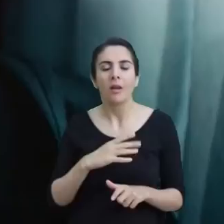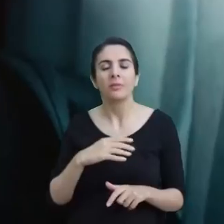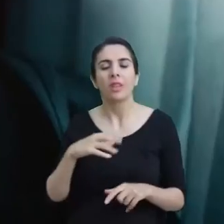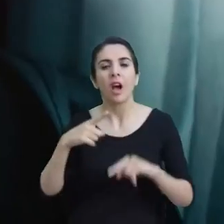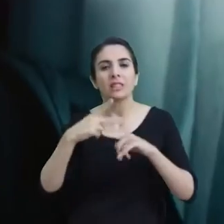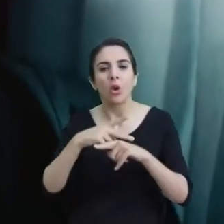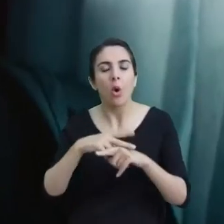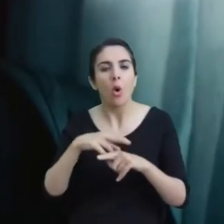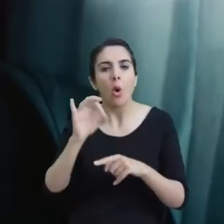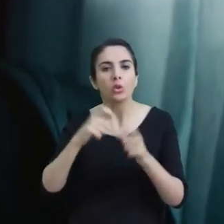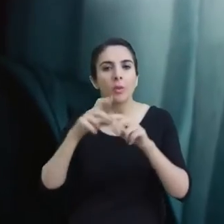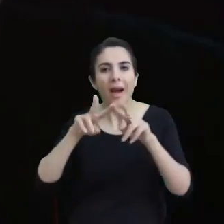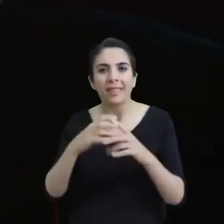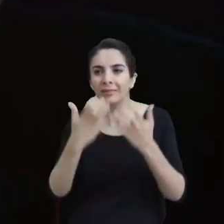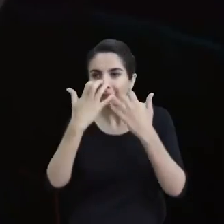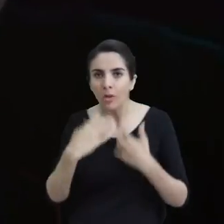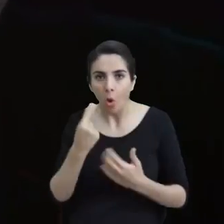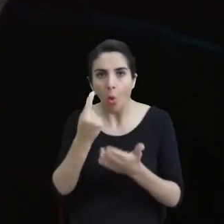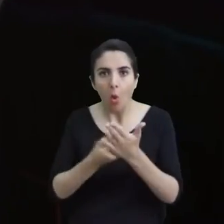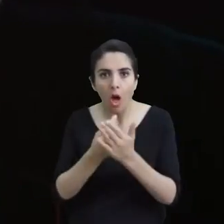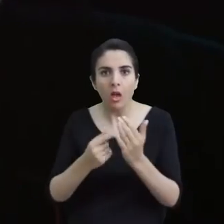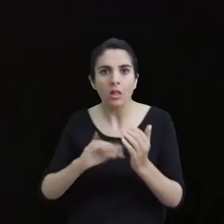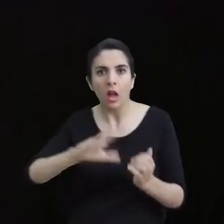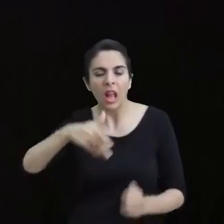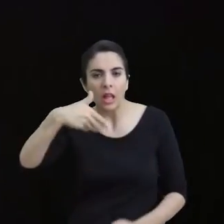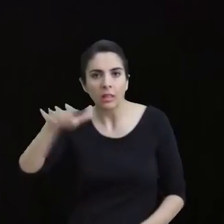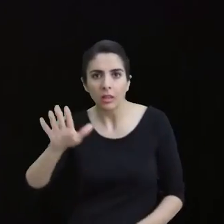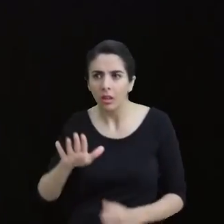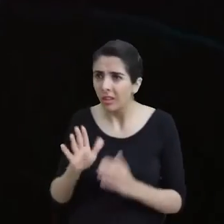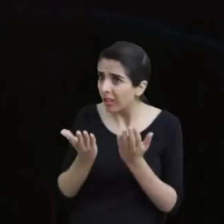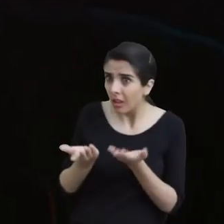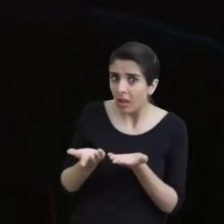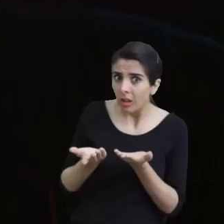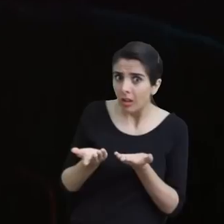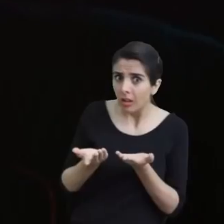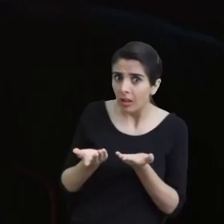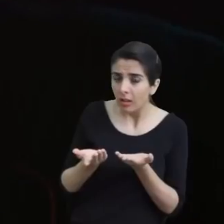Hazreti Osman'dan yadigar Kur'an-ı Kerim çalındı. Ne?